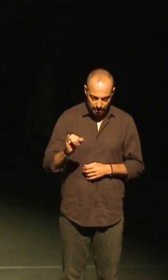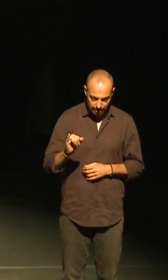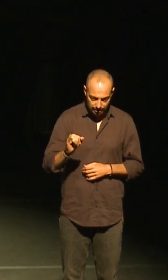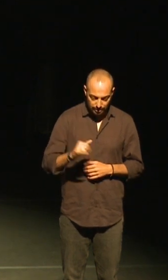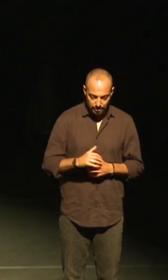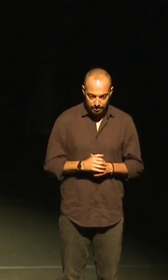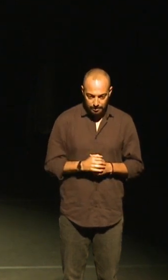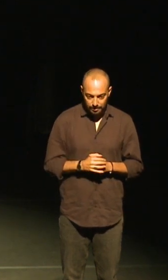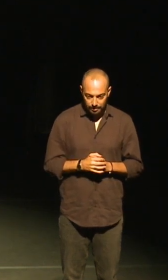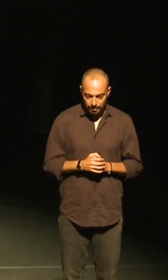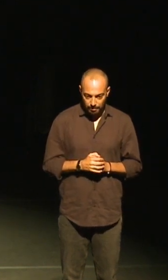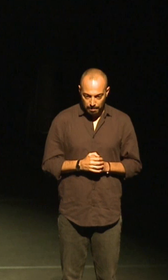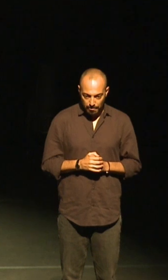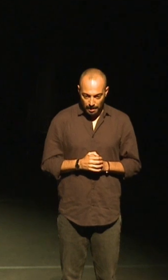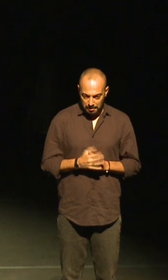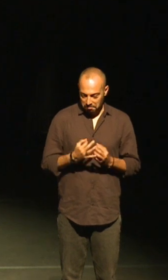benissimo